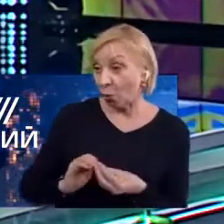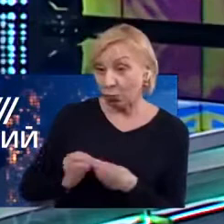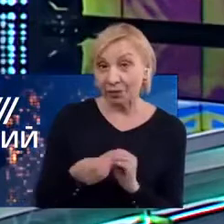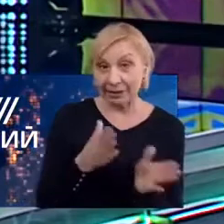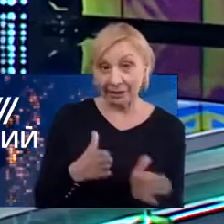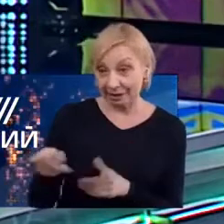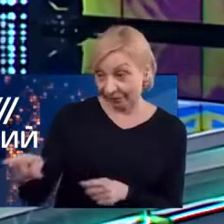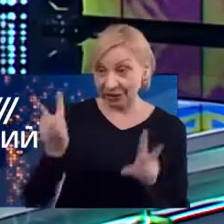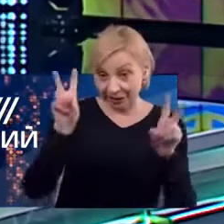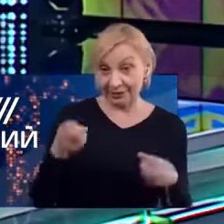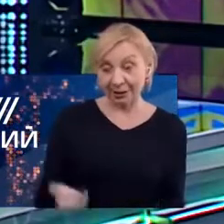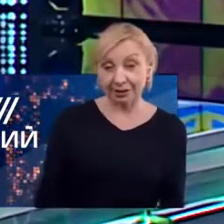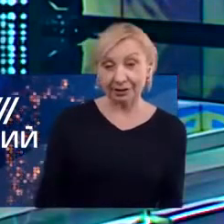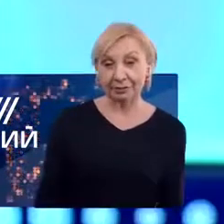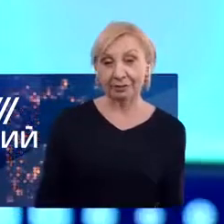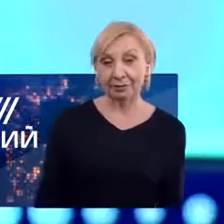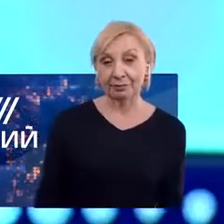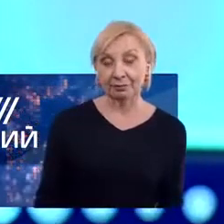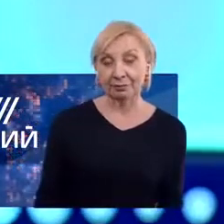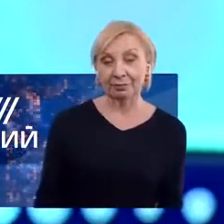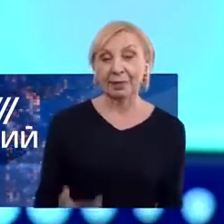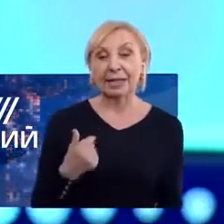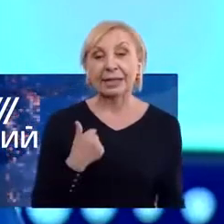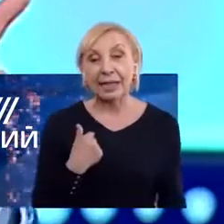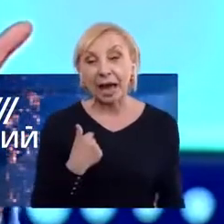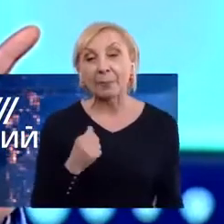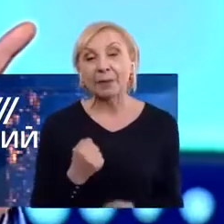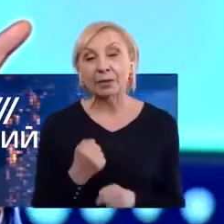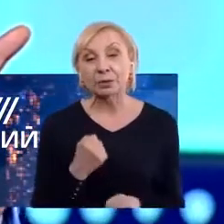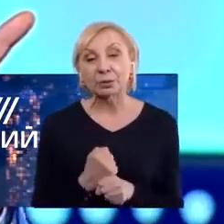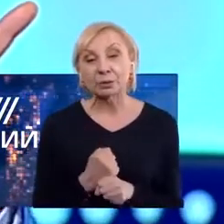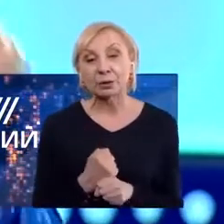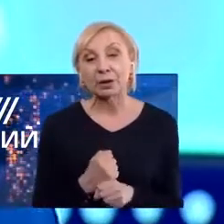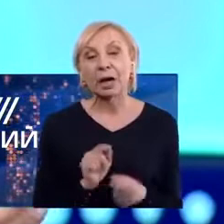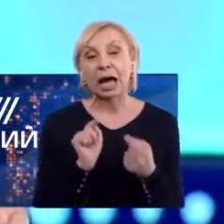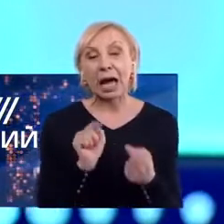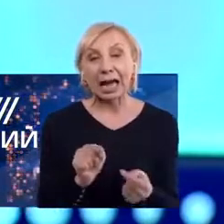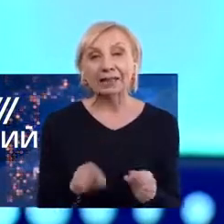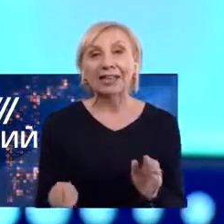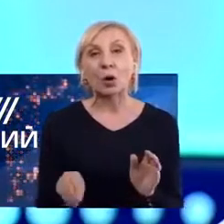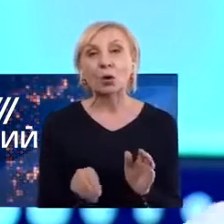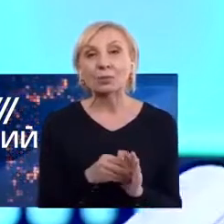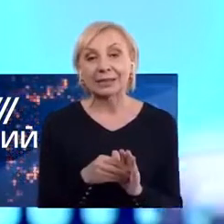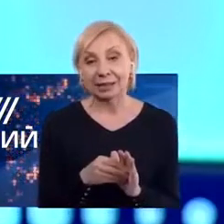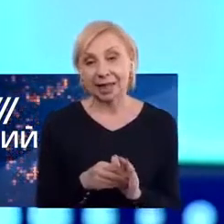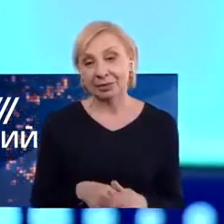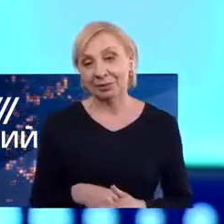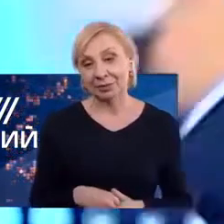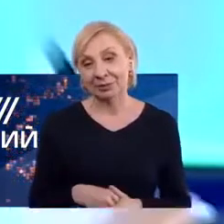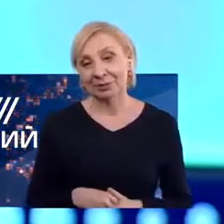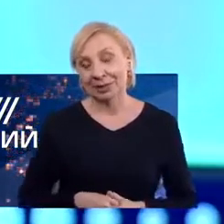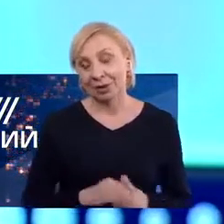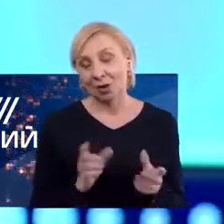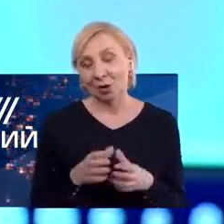корумпована система, ви ж сказали. Правильно, тому що я працюю в антикорупційному комітеті і борюся з тією